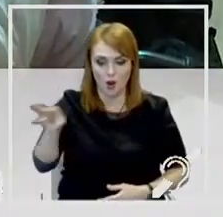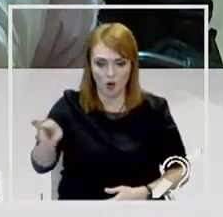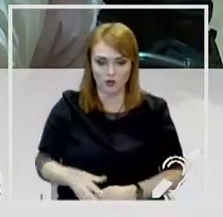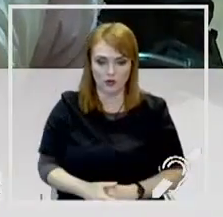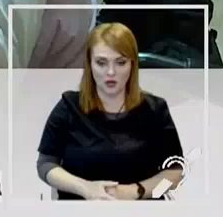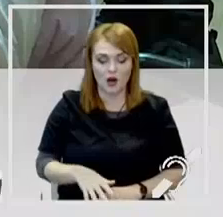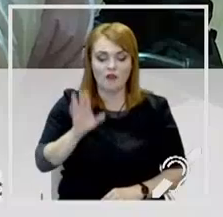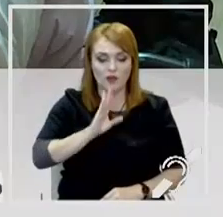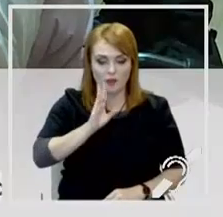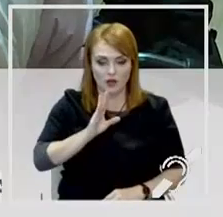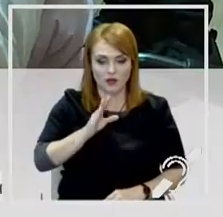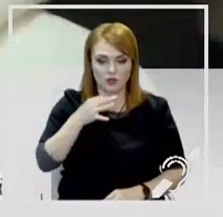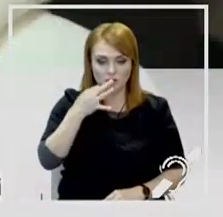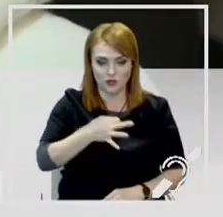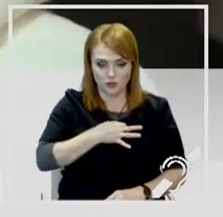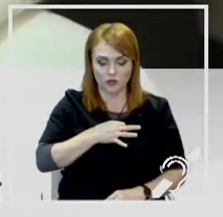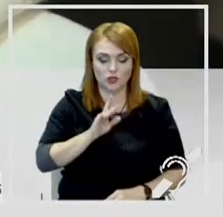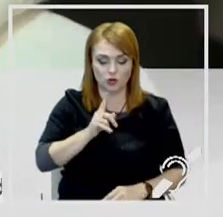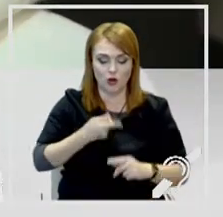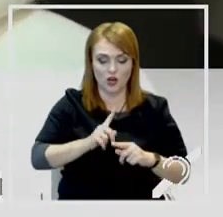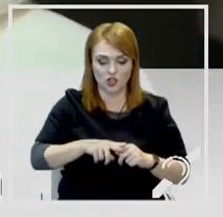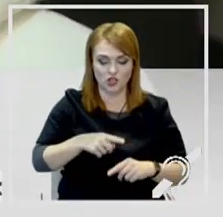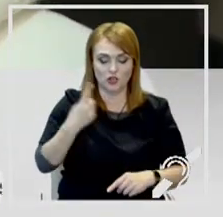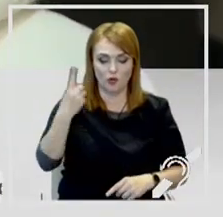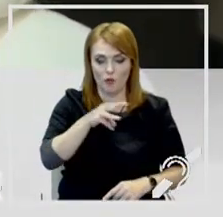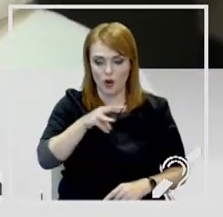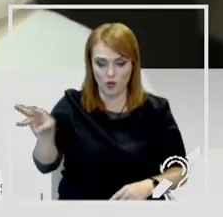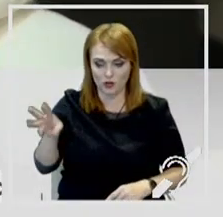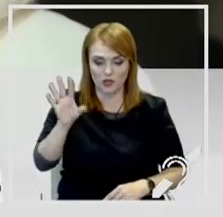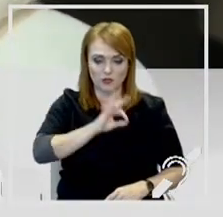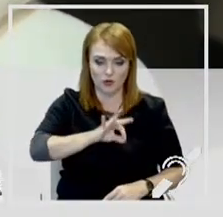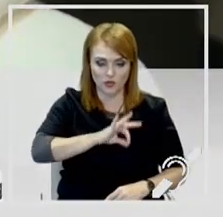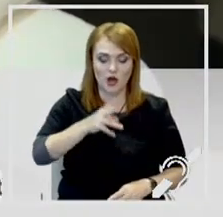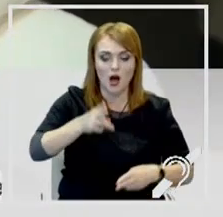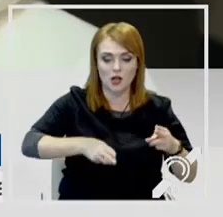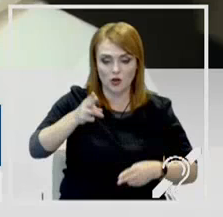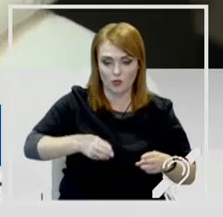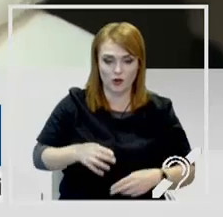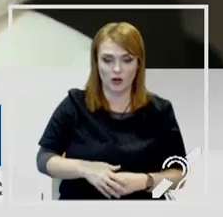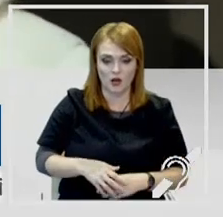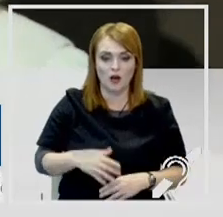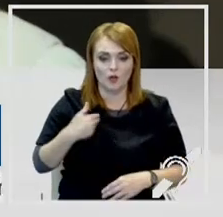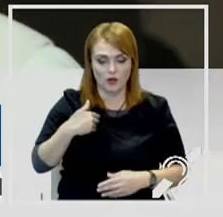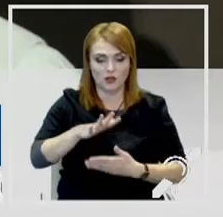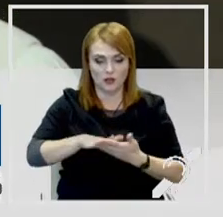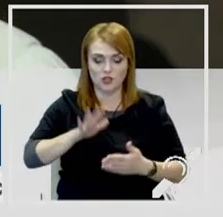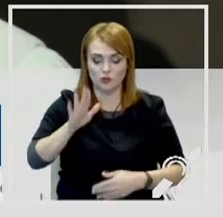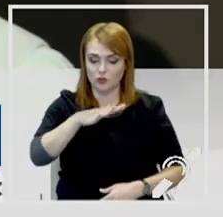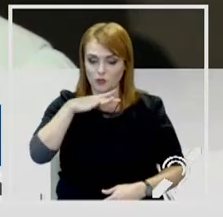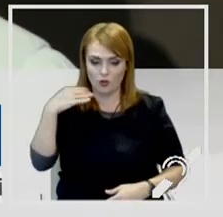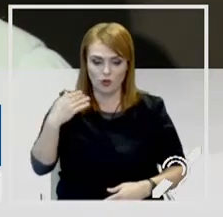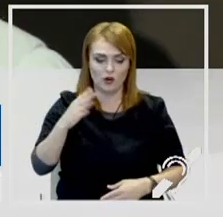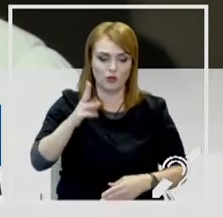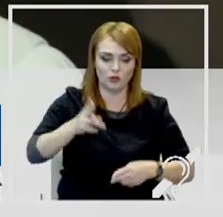pentru intervențiile chirurgicale. În față avem un drum foarte anevoios și chinuitor și costisitor în reabilitare. Urmează